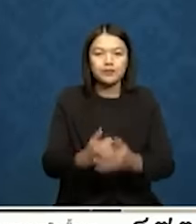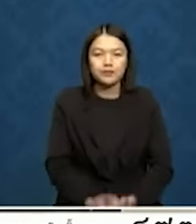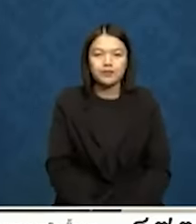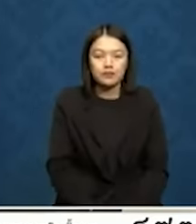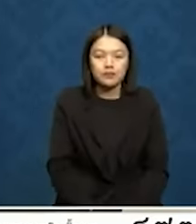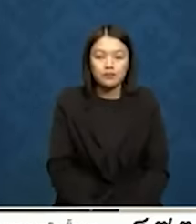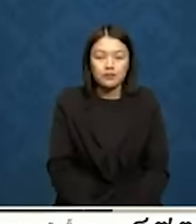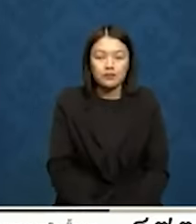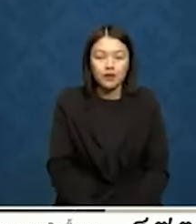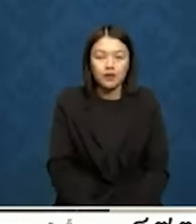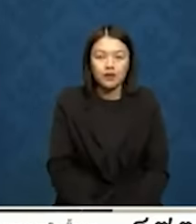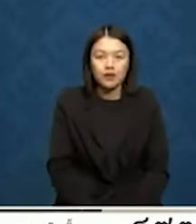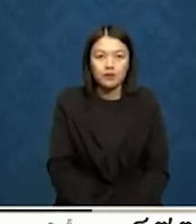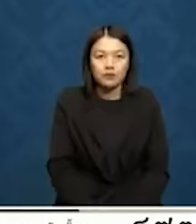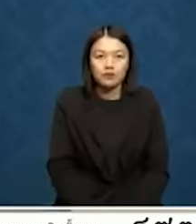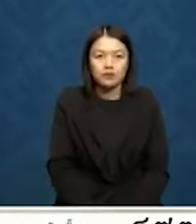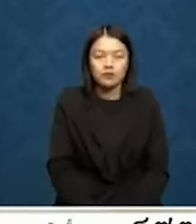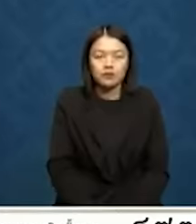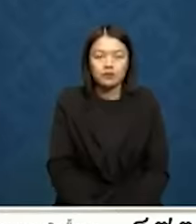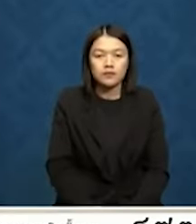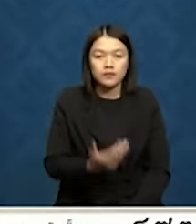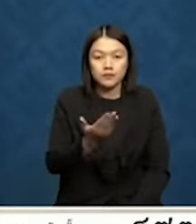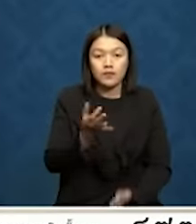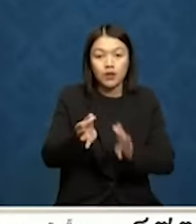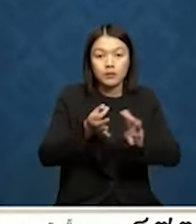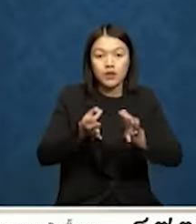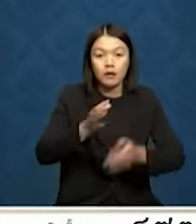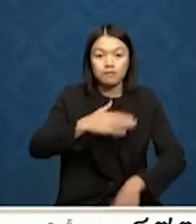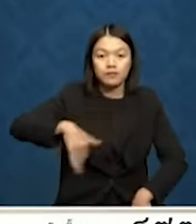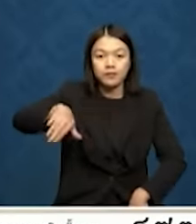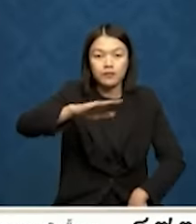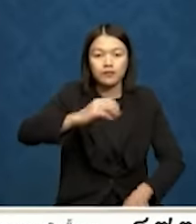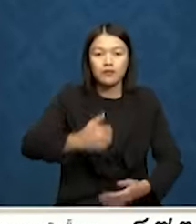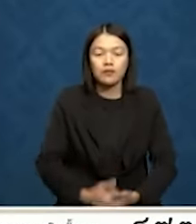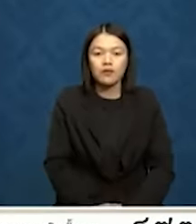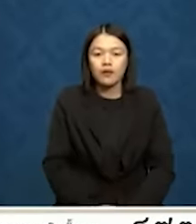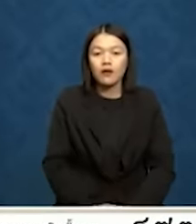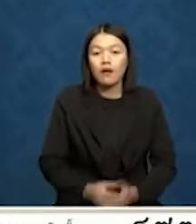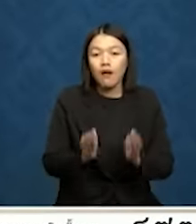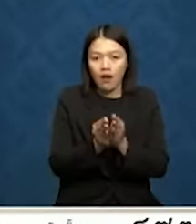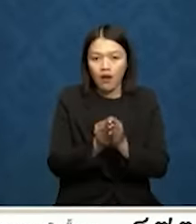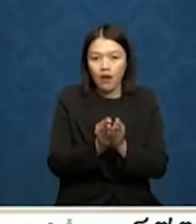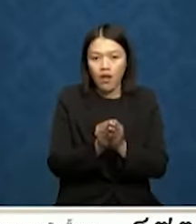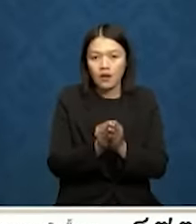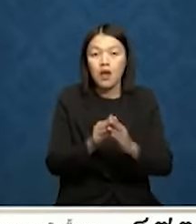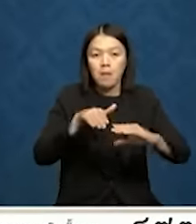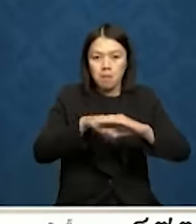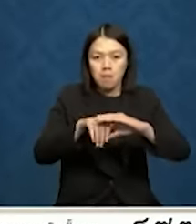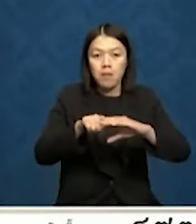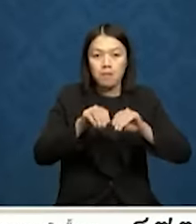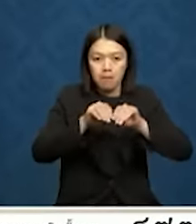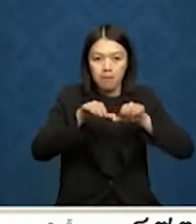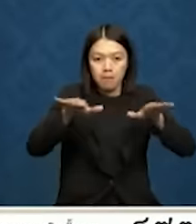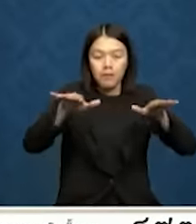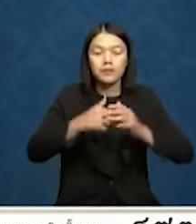ครับต่อครับต่อไปผมจะขอปรึกษาที่ประชุมเพื่อการลงคะแนนโดยเปิดเผยนะครับ